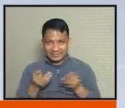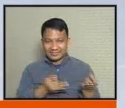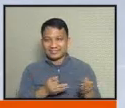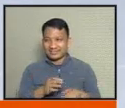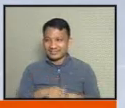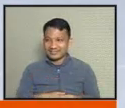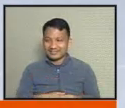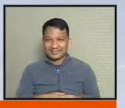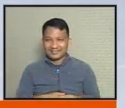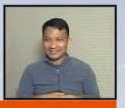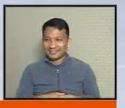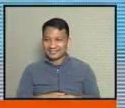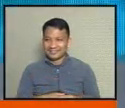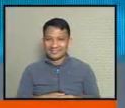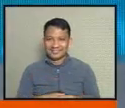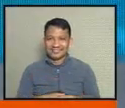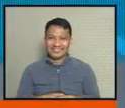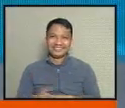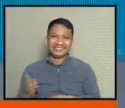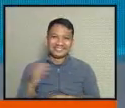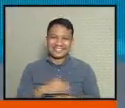ng kabuhayan. Sige mo.